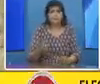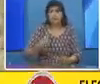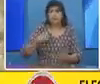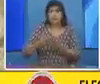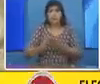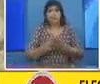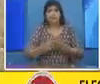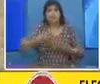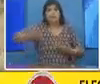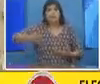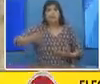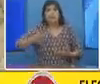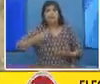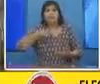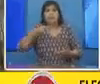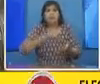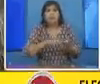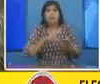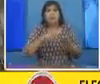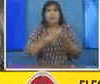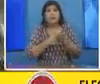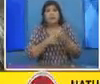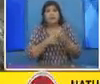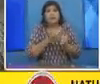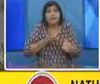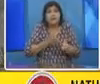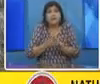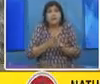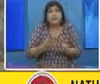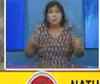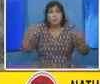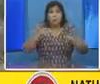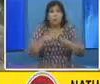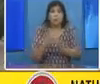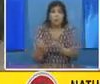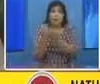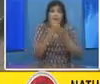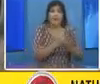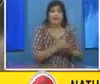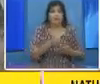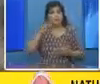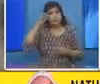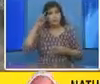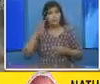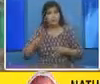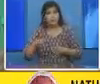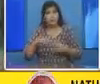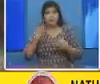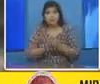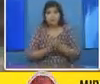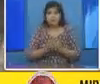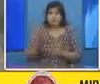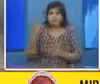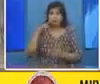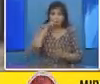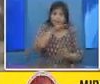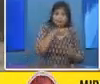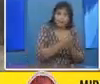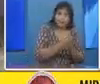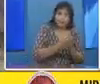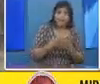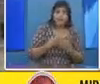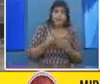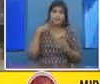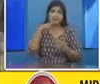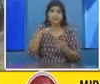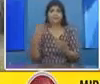है मेरे गांव के लोगों के सामूहिक प्रयास और जागरूकता ने सबका ध्यान अपनी ओर